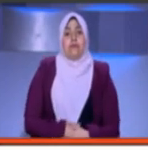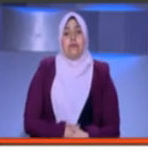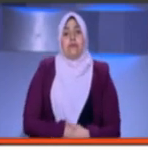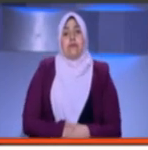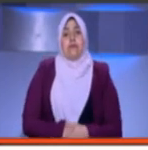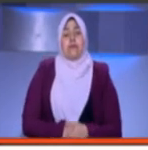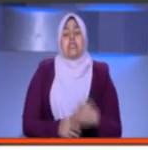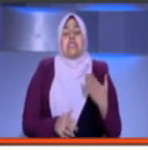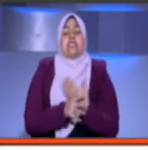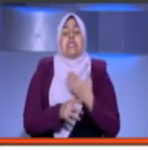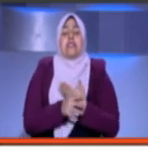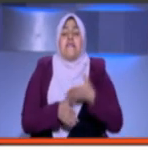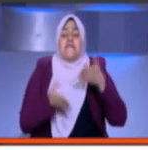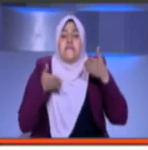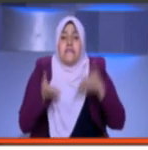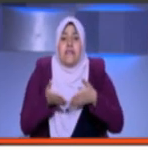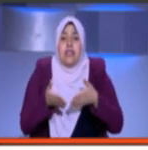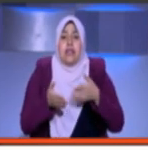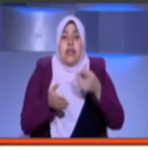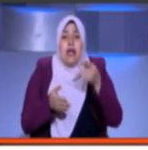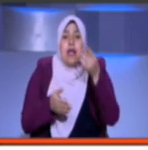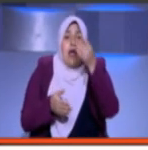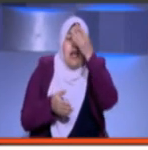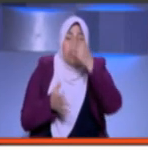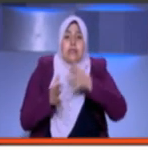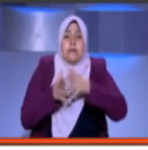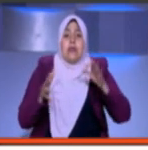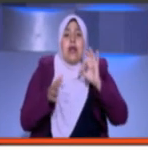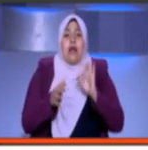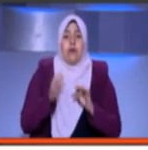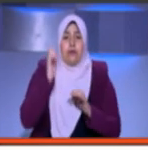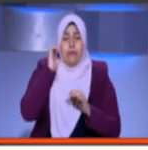عجز كبير جدا داخل المستشفيات في هذه المدينة.